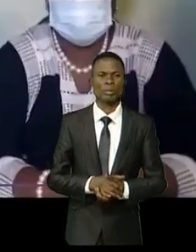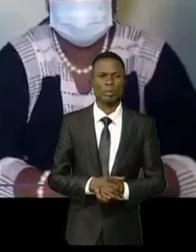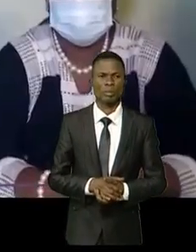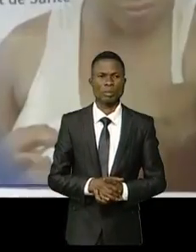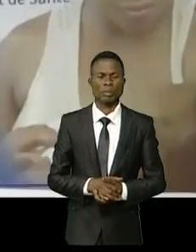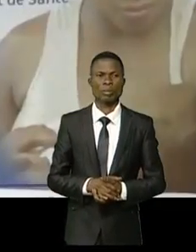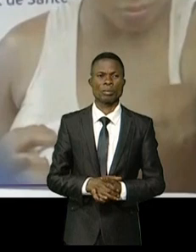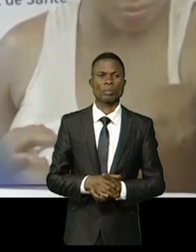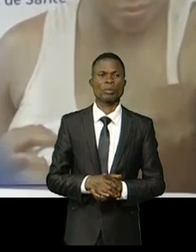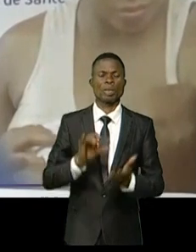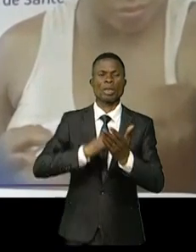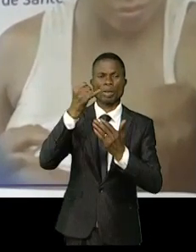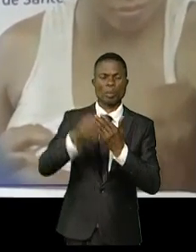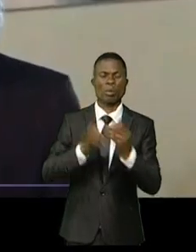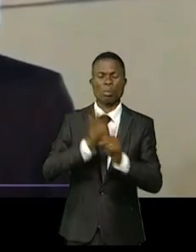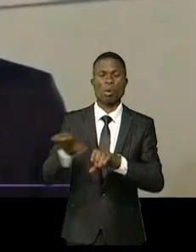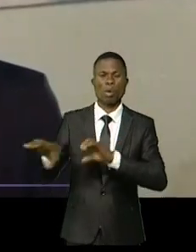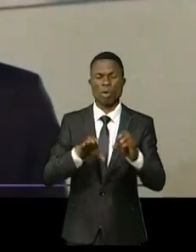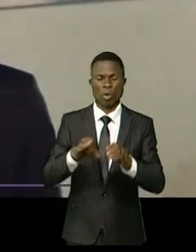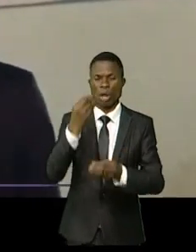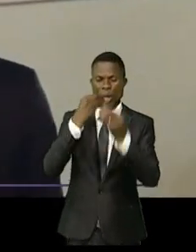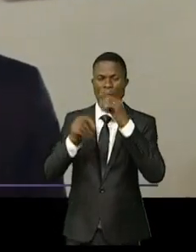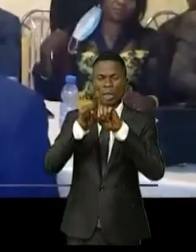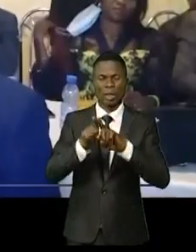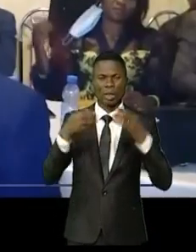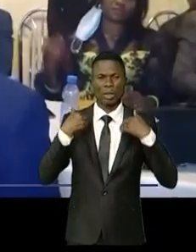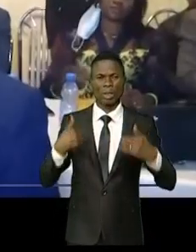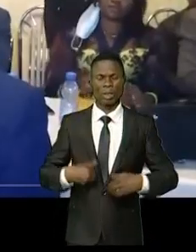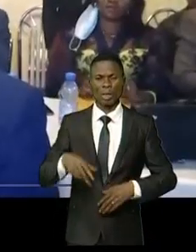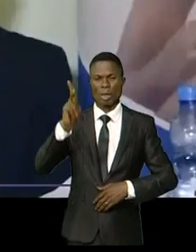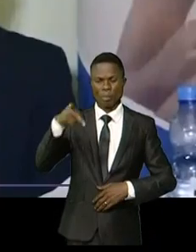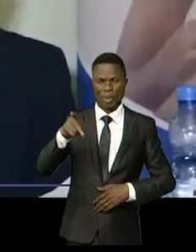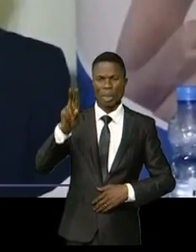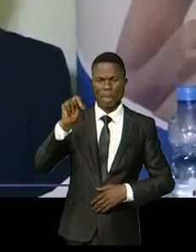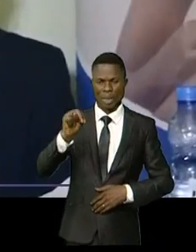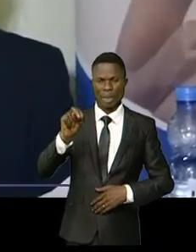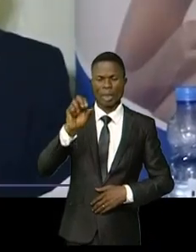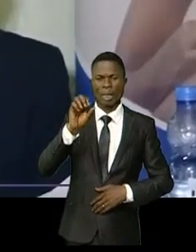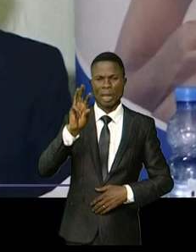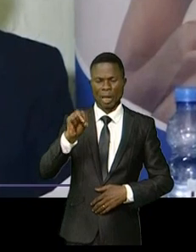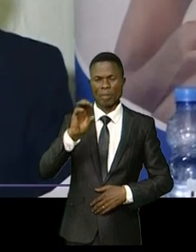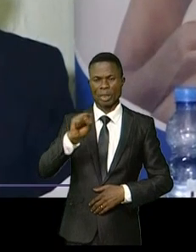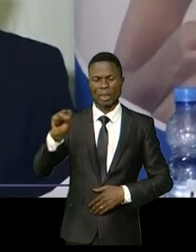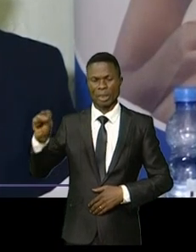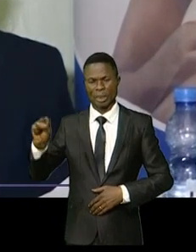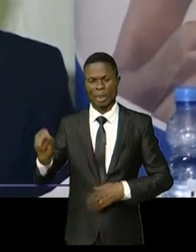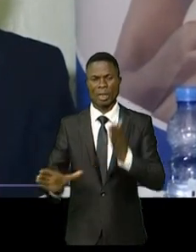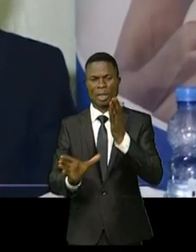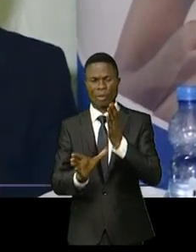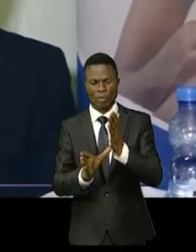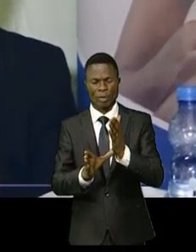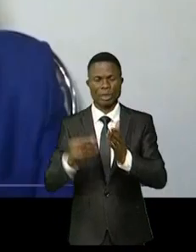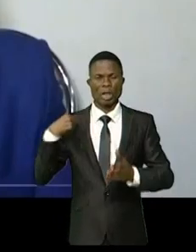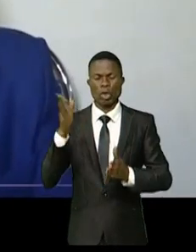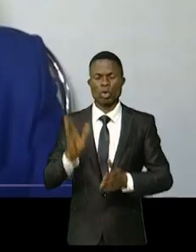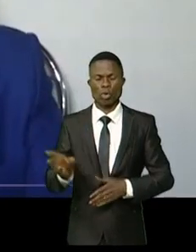2021 à Bandundu du projet multisectoriel de nutrition et de santé, PMNS, par le vice-gouverneur de la province du Kwilu, Félicien Kiwai